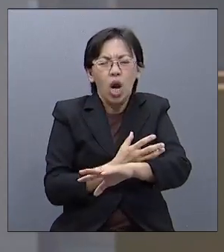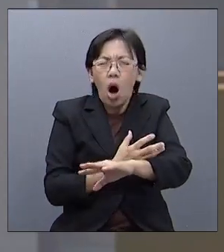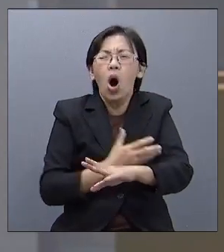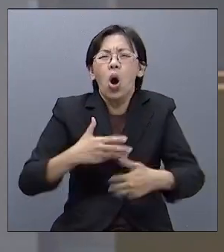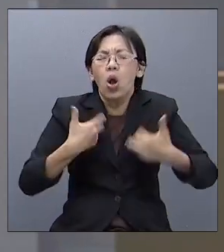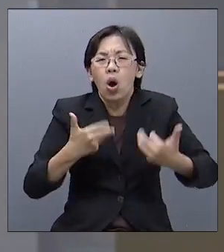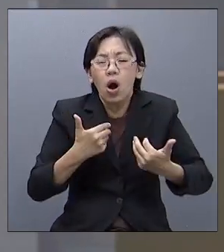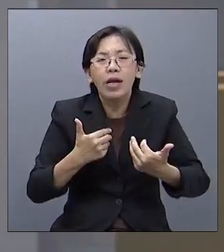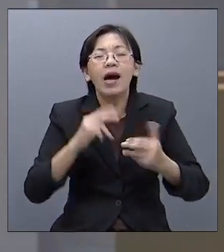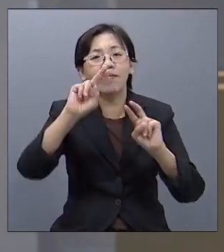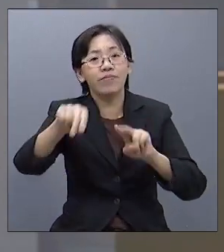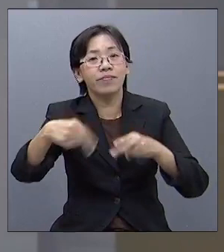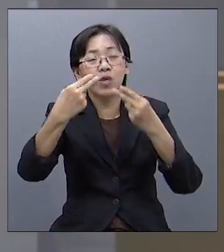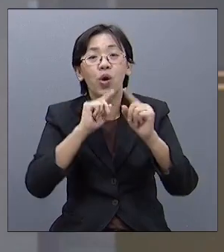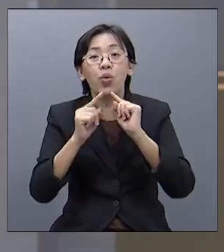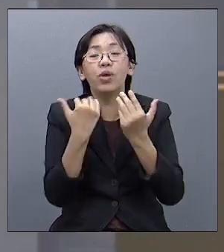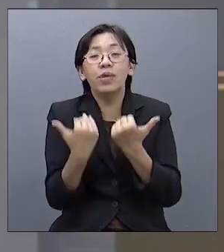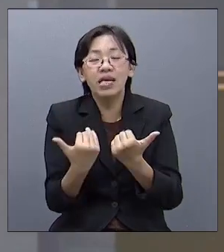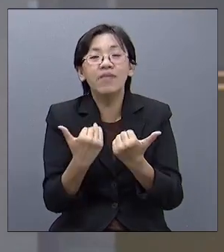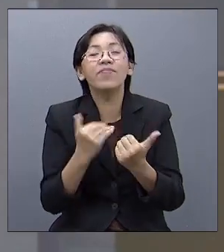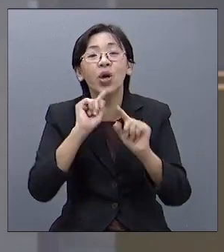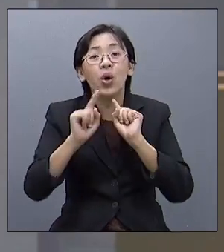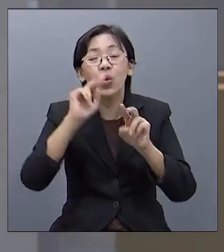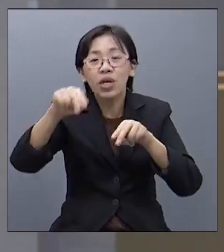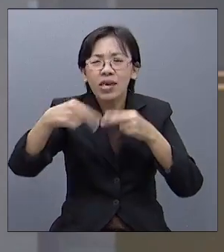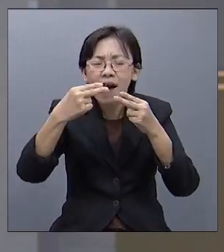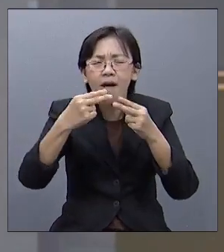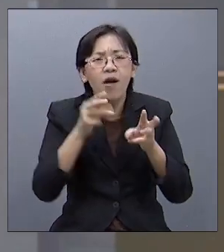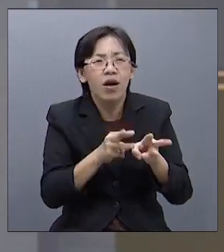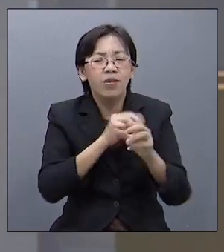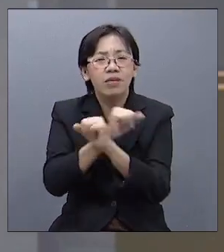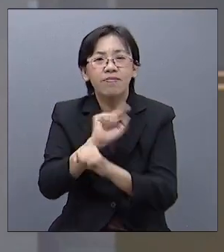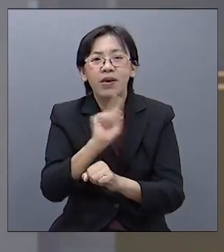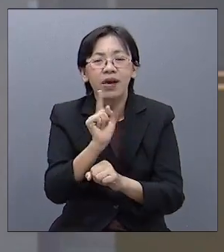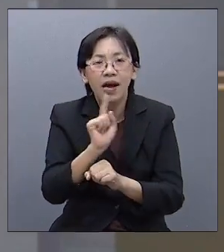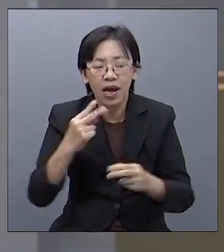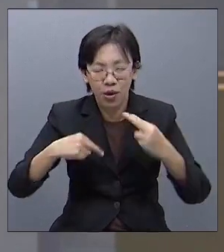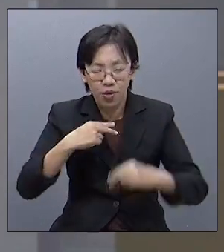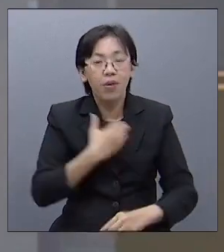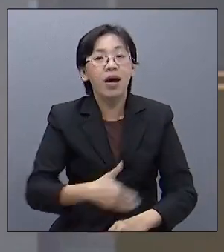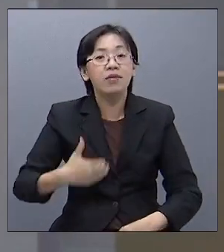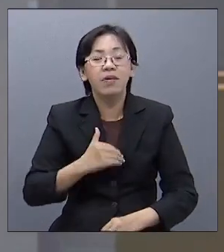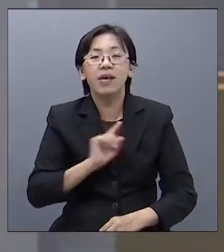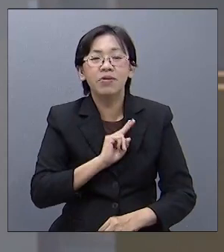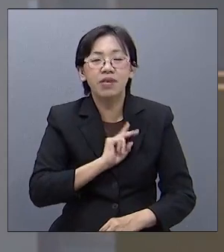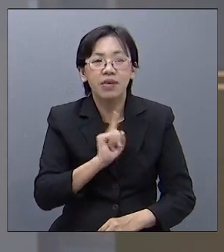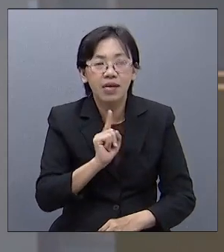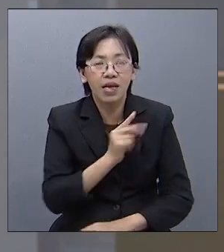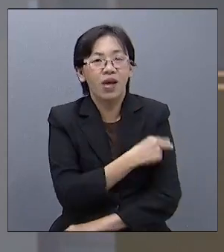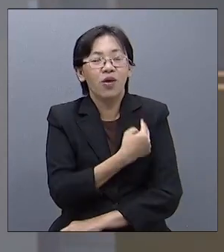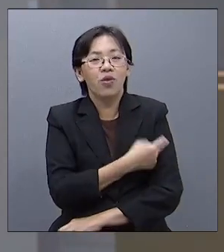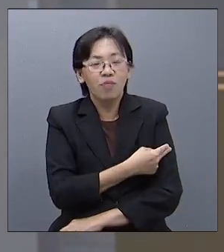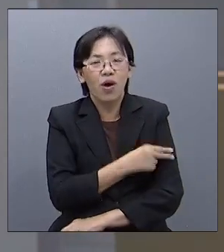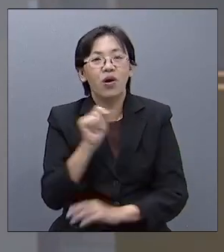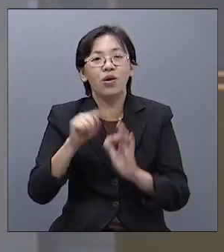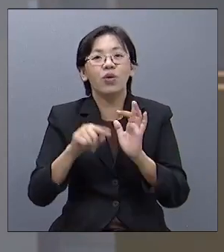ยกันผ่านวิดีโอคอลวันนี้นะคะเรามาพูดคุยกันว่าจะป้องกันกันได้อย่างไรดูแลตัวเองอย่างไรดีกับนายแพทย์กฤษดาศิรามพูดหรือว่าคุณหม